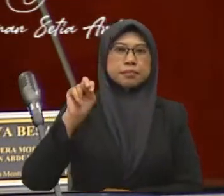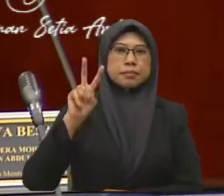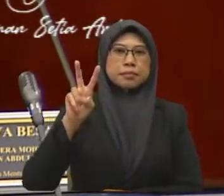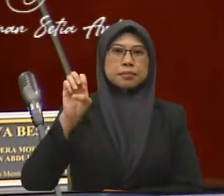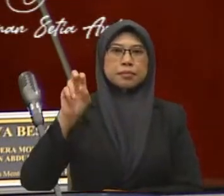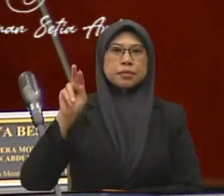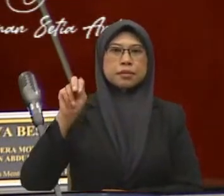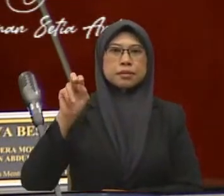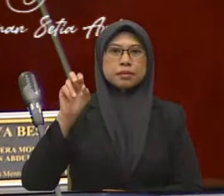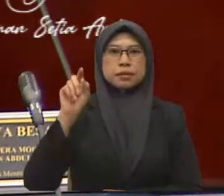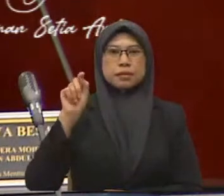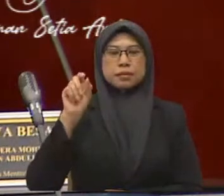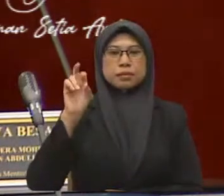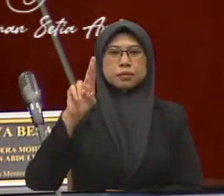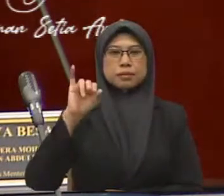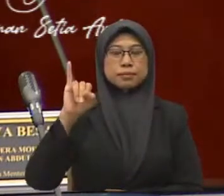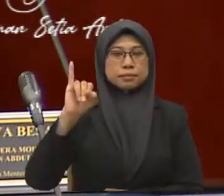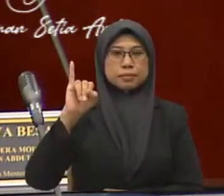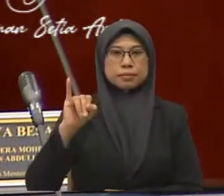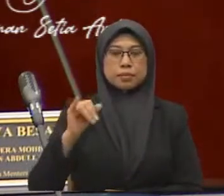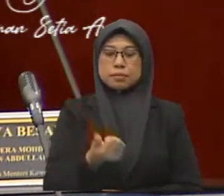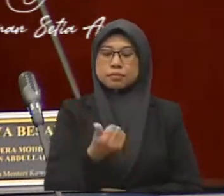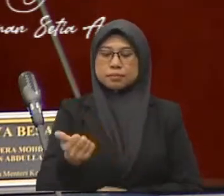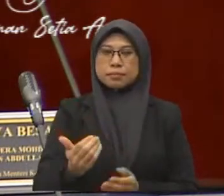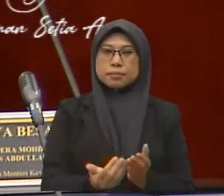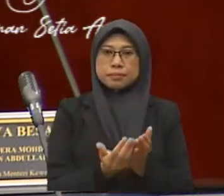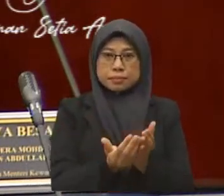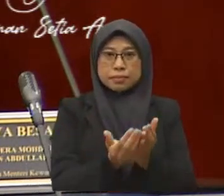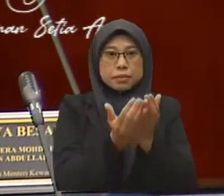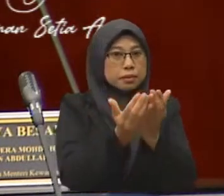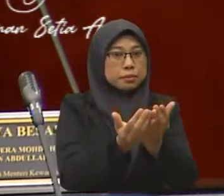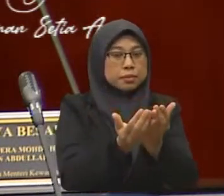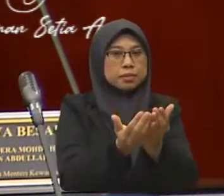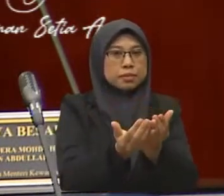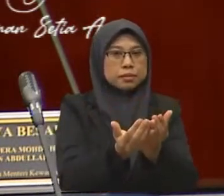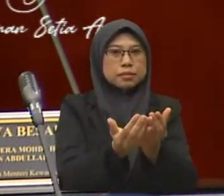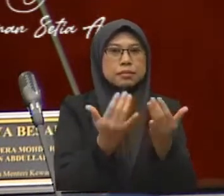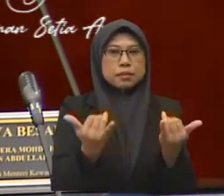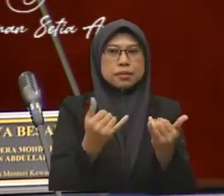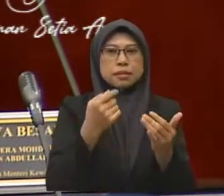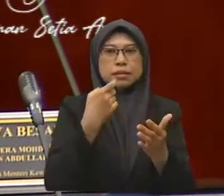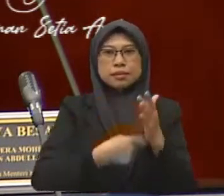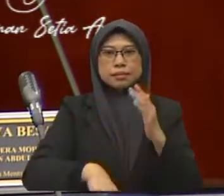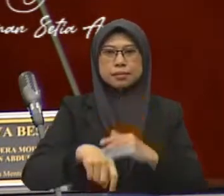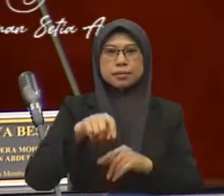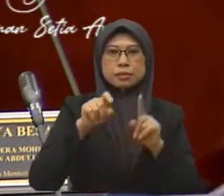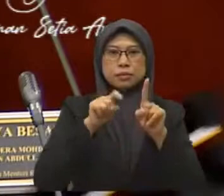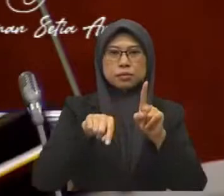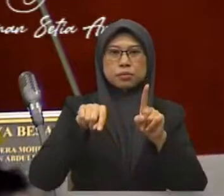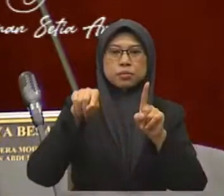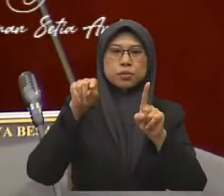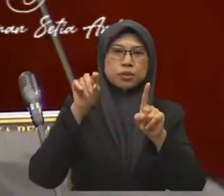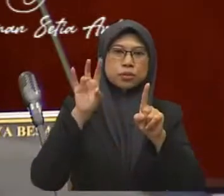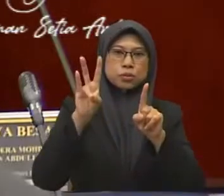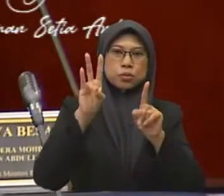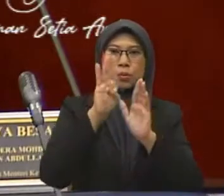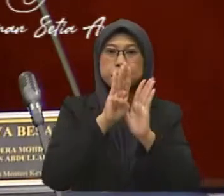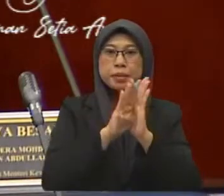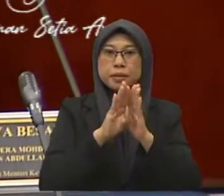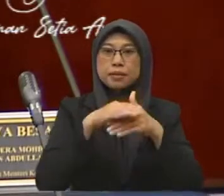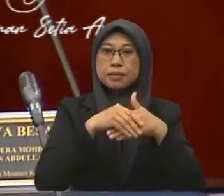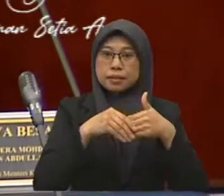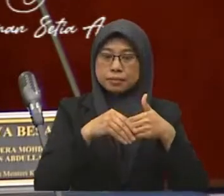peralatan berkaitan kapal LCS dalam ruang penyematan kini sudah pun bernilai 1.7 bilion. Jadi Padang